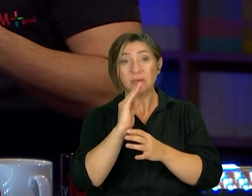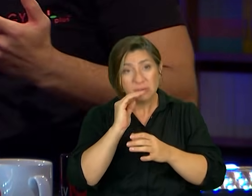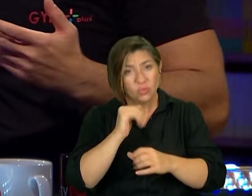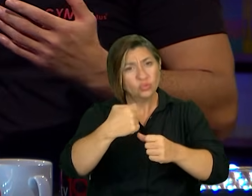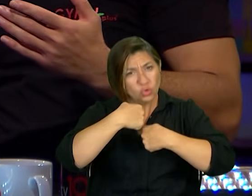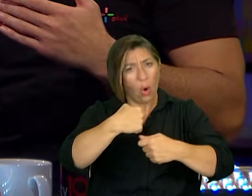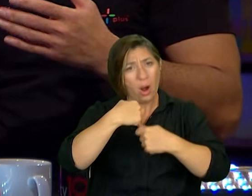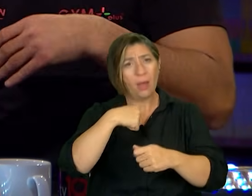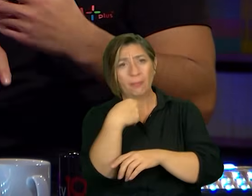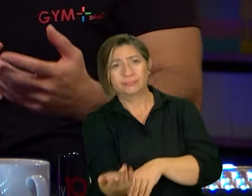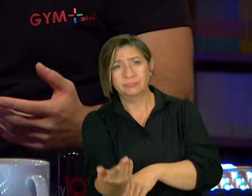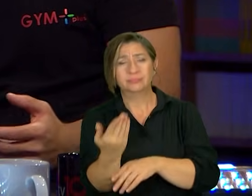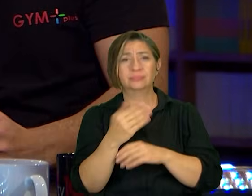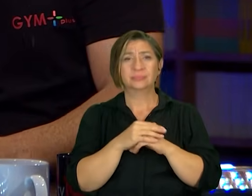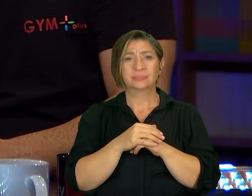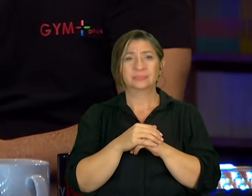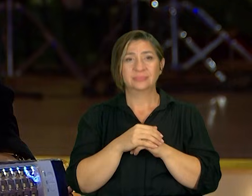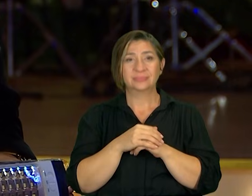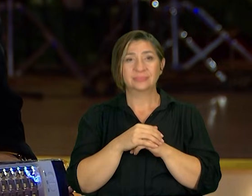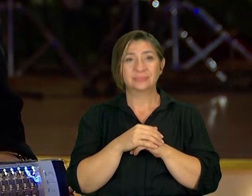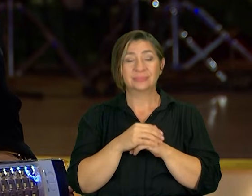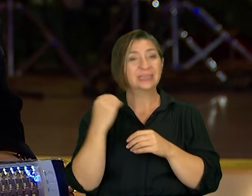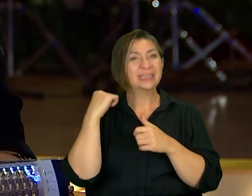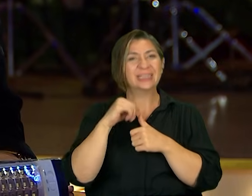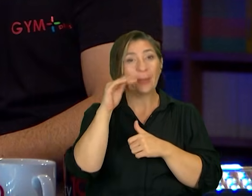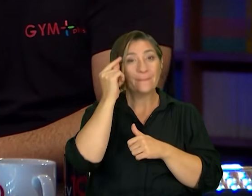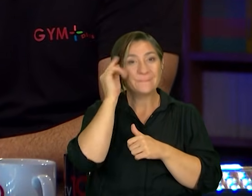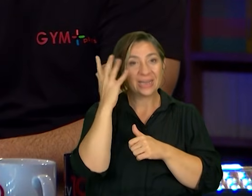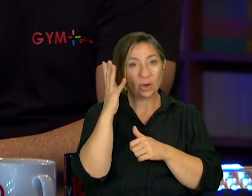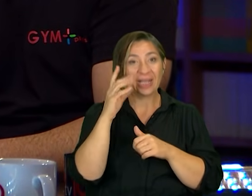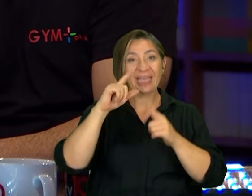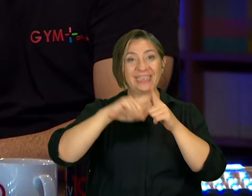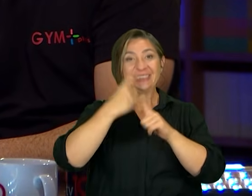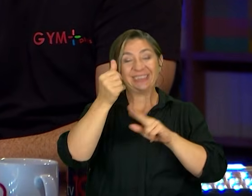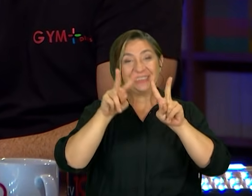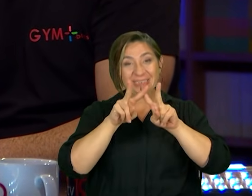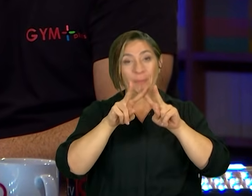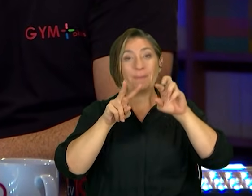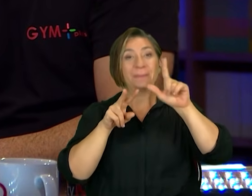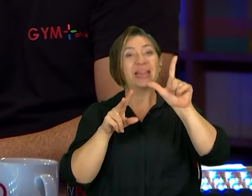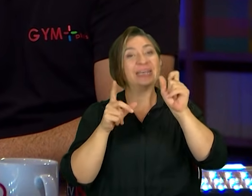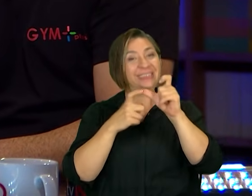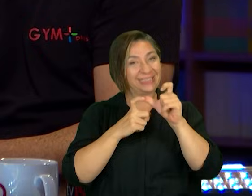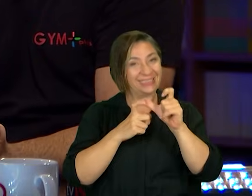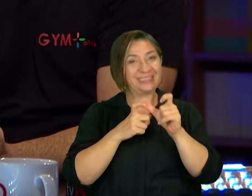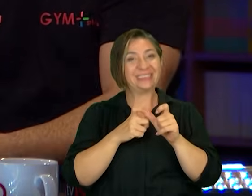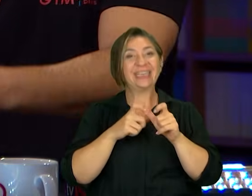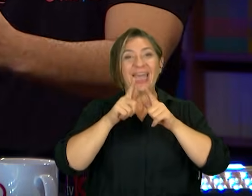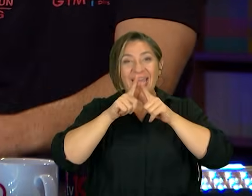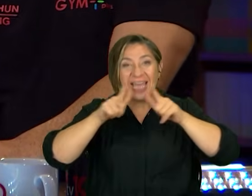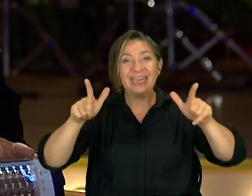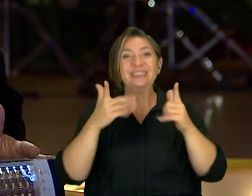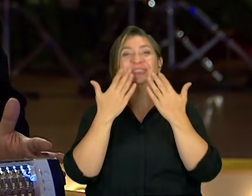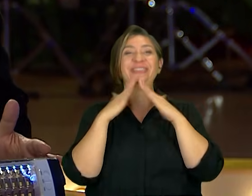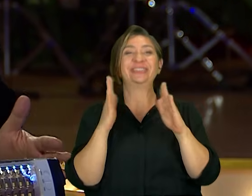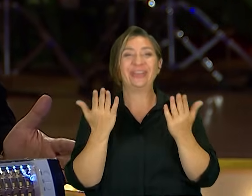zaman da biz muhakkak gücünü saptırabiliyoruz. Hocam nereye geleceğiz bir daha söyleyin? Bakırköy, Gym Plus. Bakırköy'e gelip Gym Plus diye höykürecek